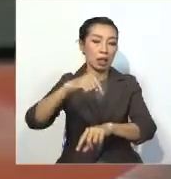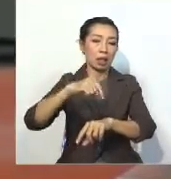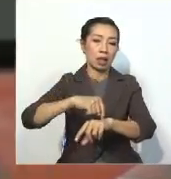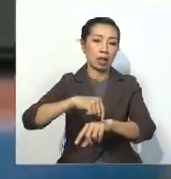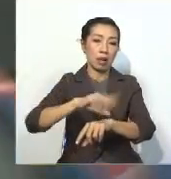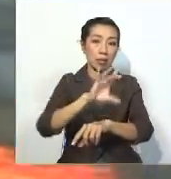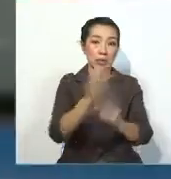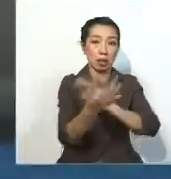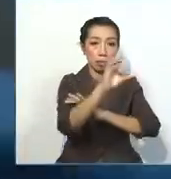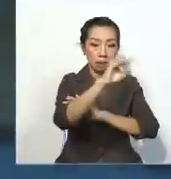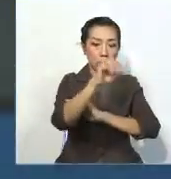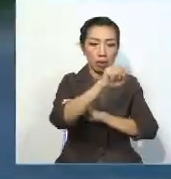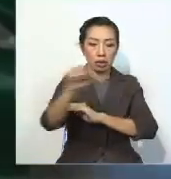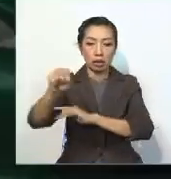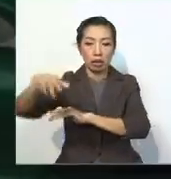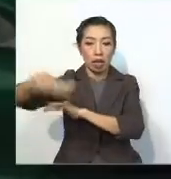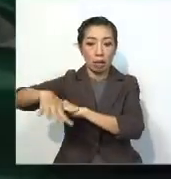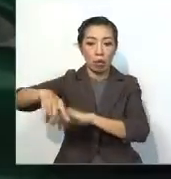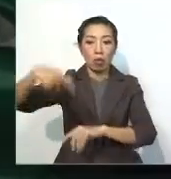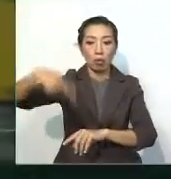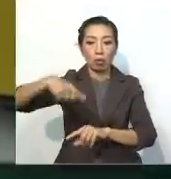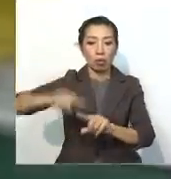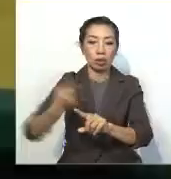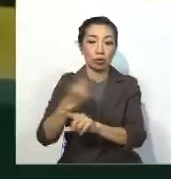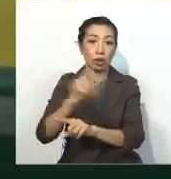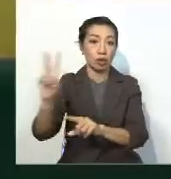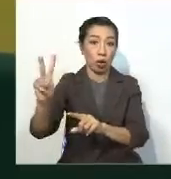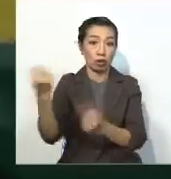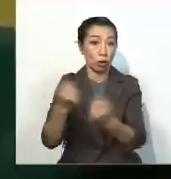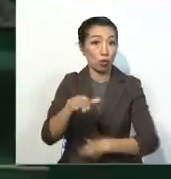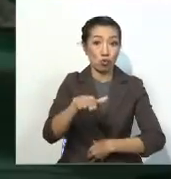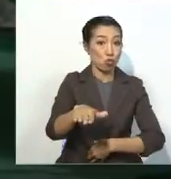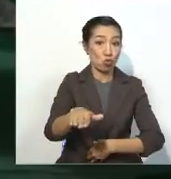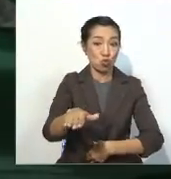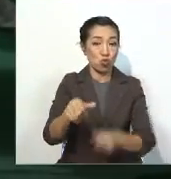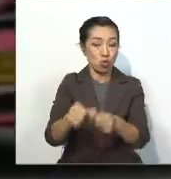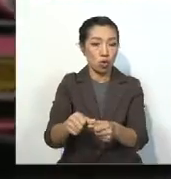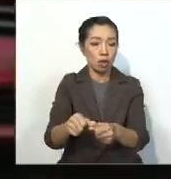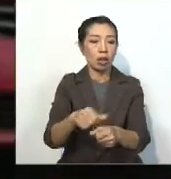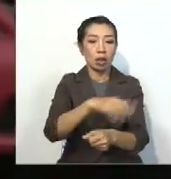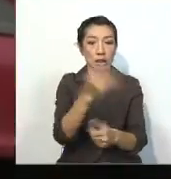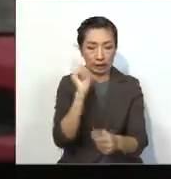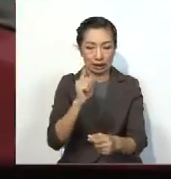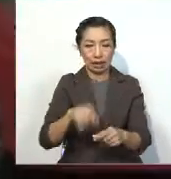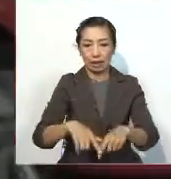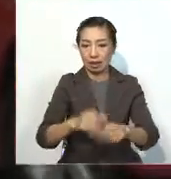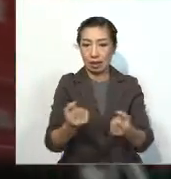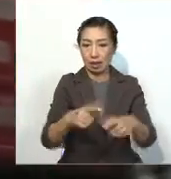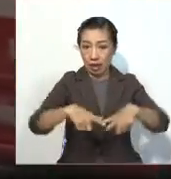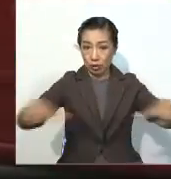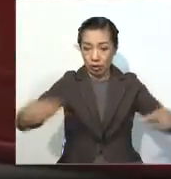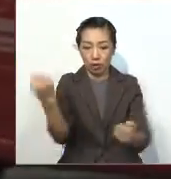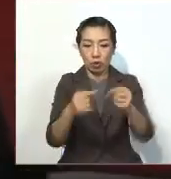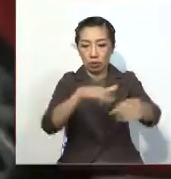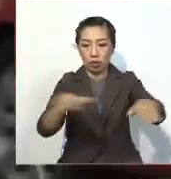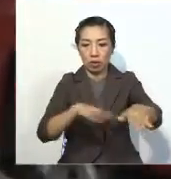ลา17 นาฬิกาของวันพุธที่2 มกราคมปีหน้าซึ่งสามารถจอดรถยนต์ได้718 คันและ